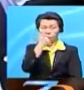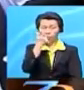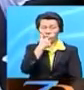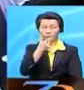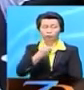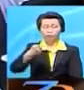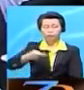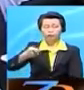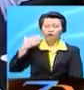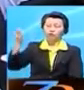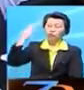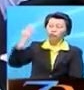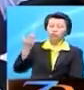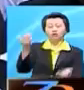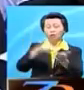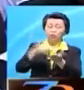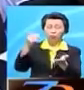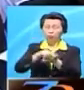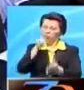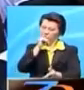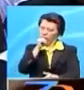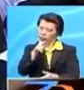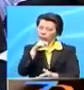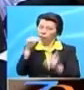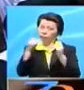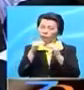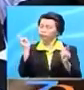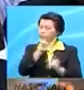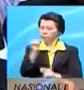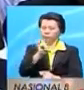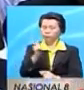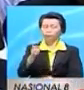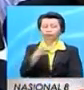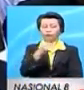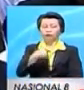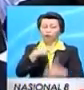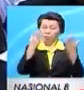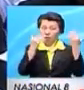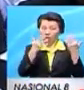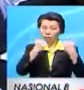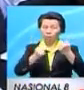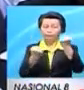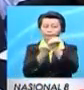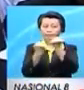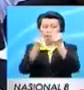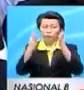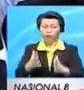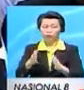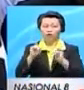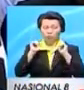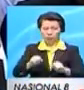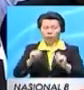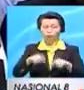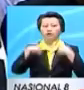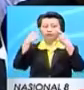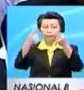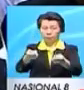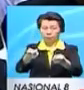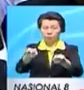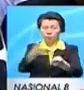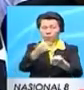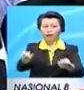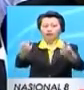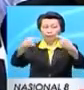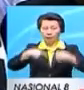perkara yang lepas berulang. Lepas tu saya harap para penyokong dapat pergi dan